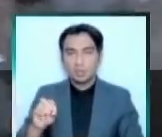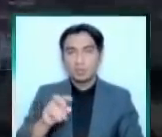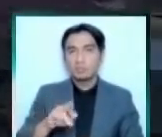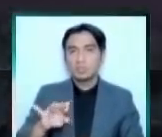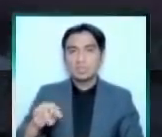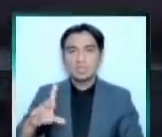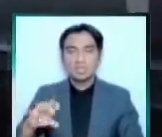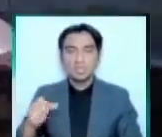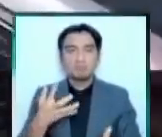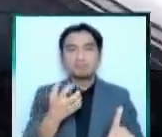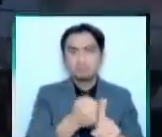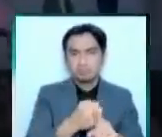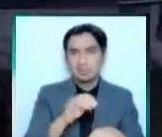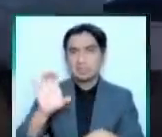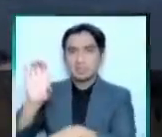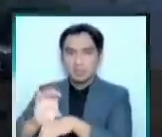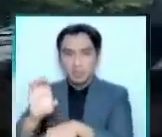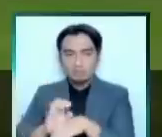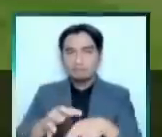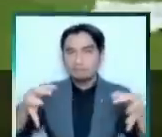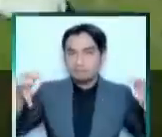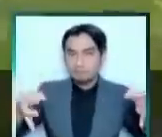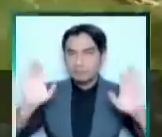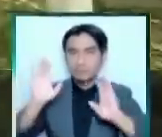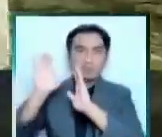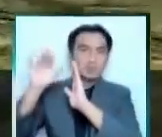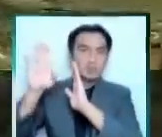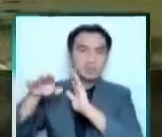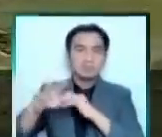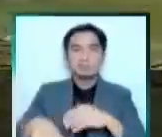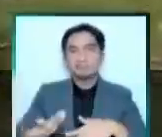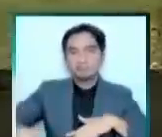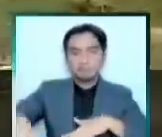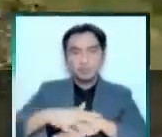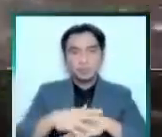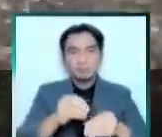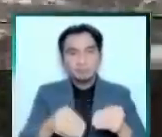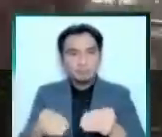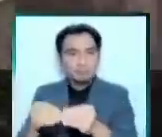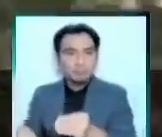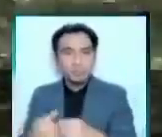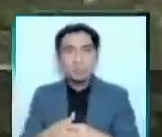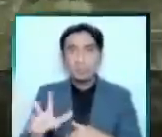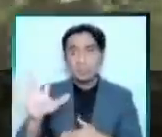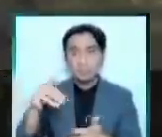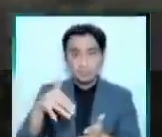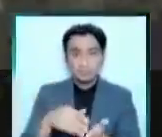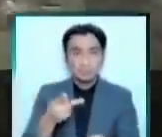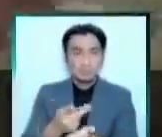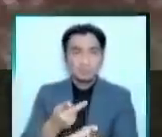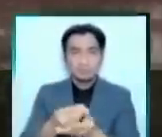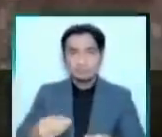pati simbahan, covered court at mga palayan. Ayon sa lokal na pamahalaan, makakatanggap ng 5,000 pisong ayuda ang